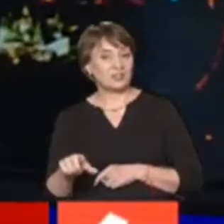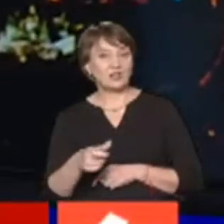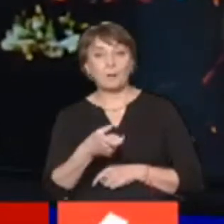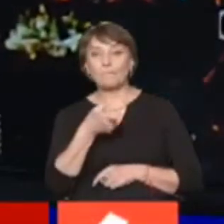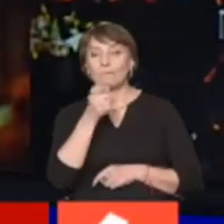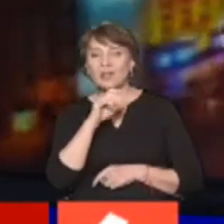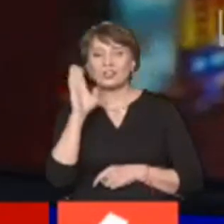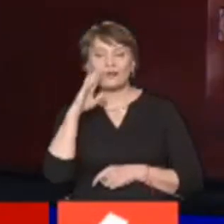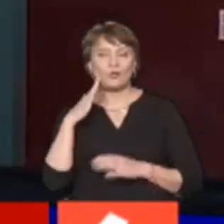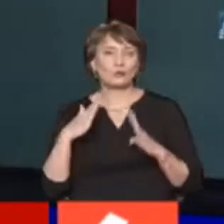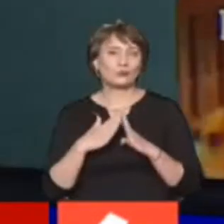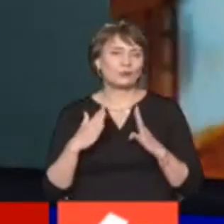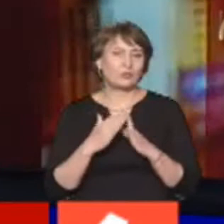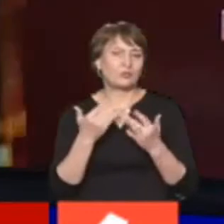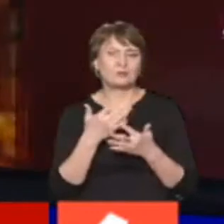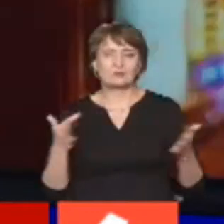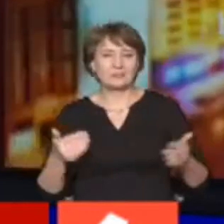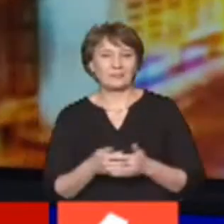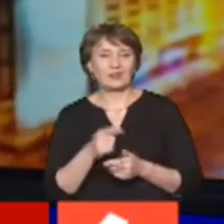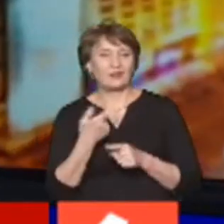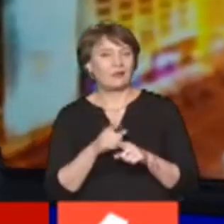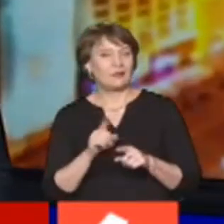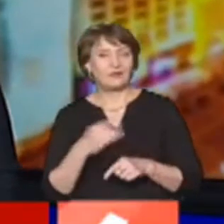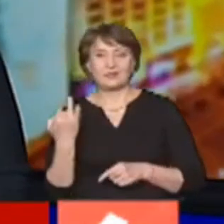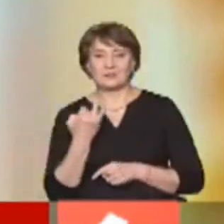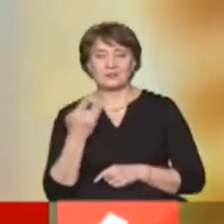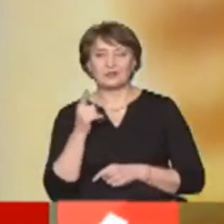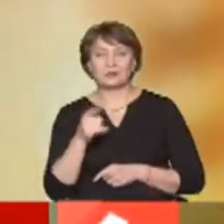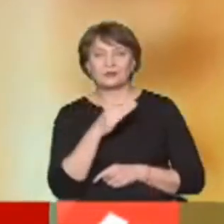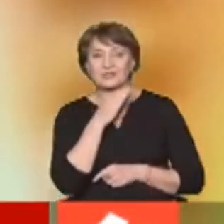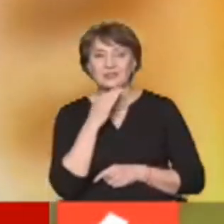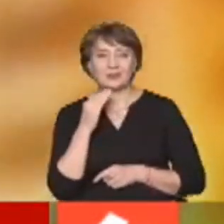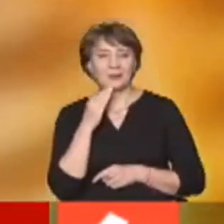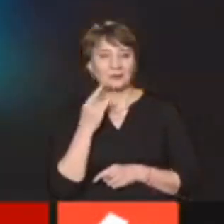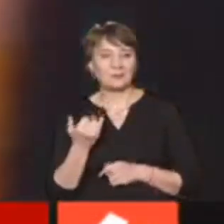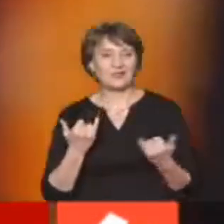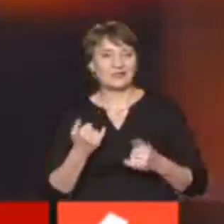воду вдома, там такий новий флешмоб. На жаль, не це гарна превенція від COVID, мені здається,